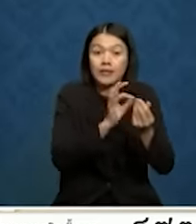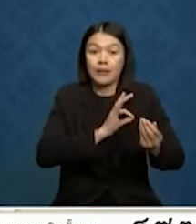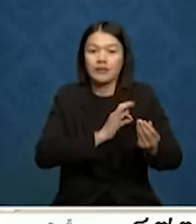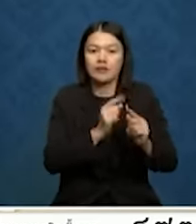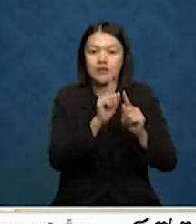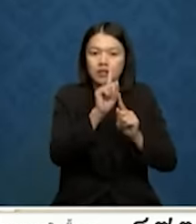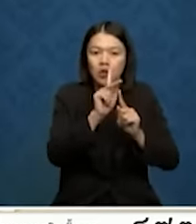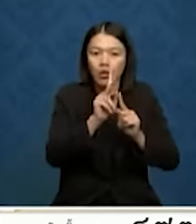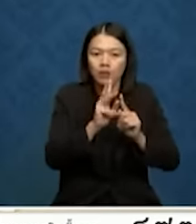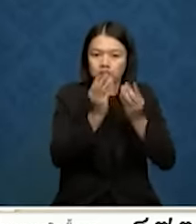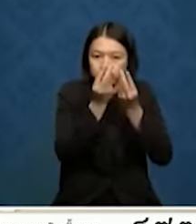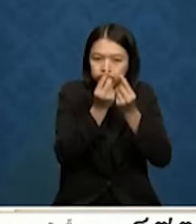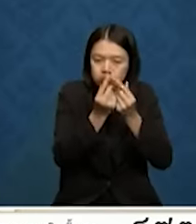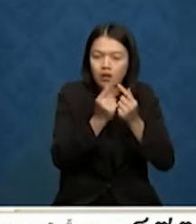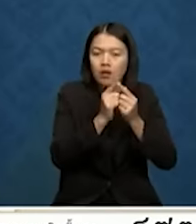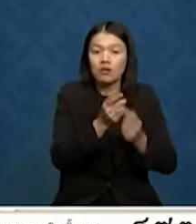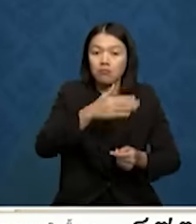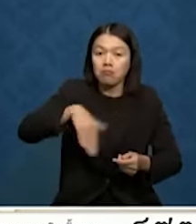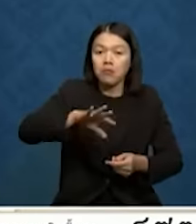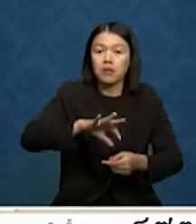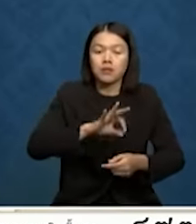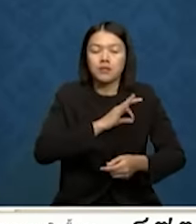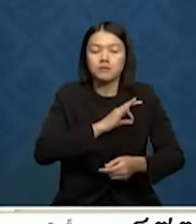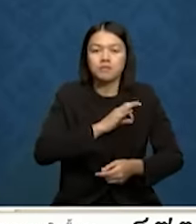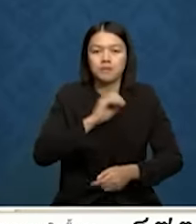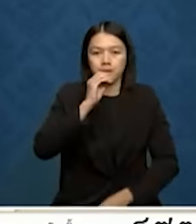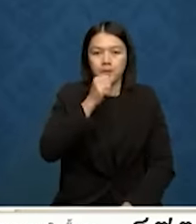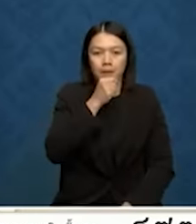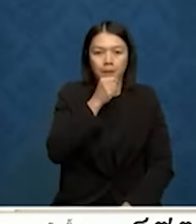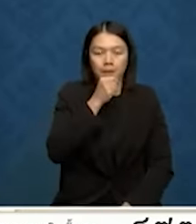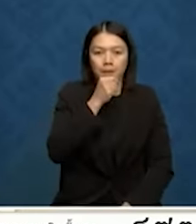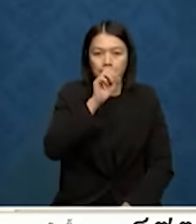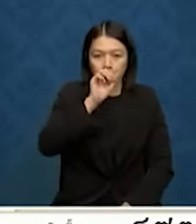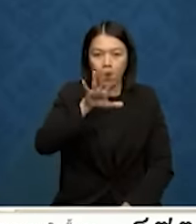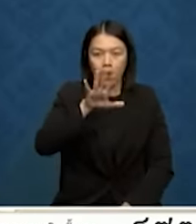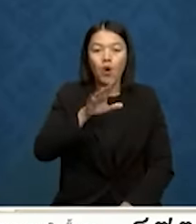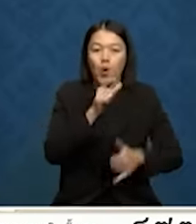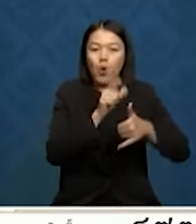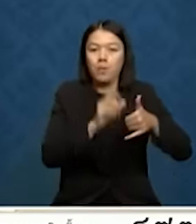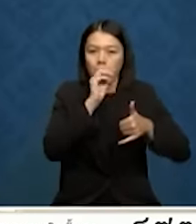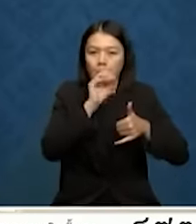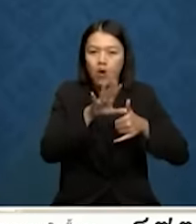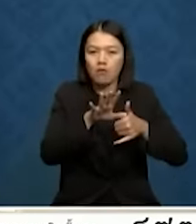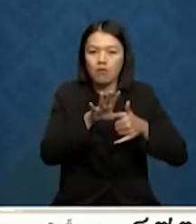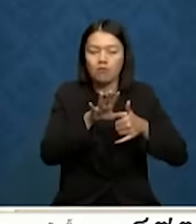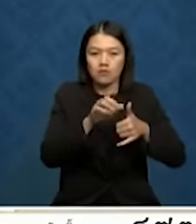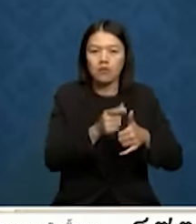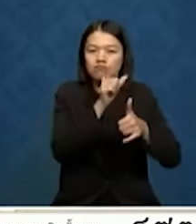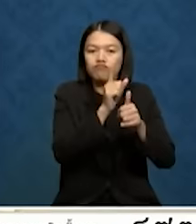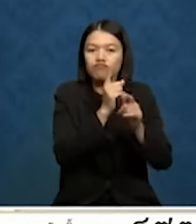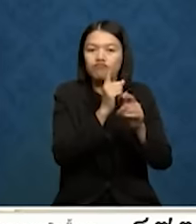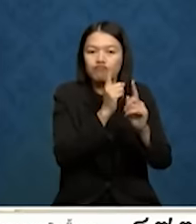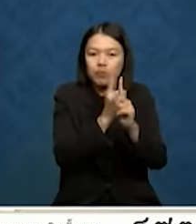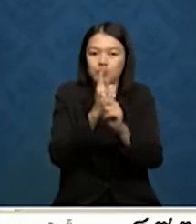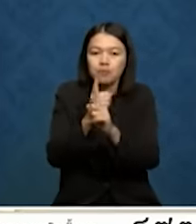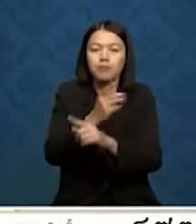ชิกแล้วก็ให้สมาชิกออกเสียงเป็นรายบุคคลซึ่งผมก็จะดำเนิน